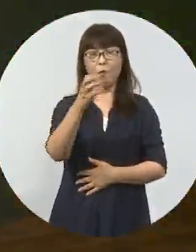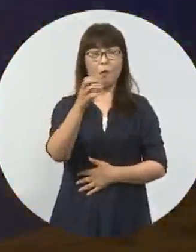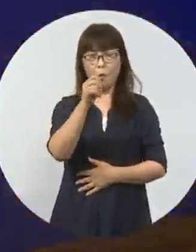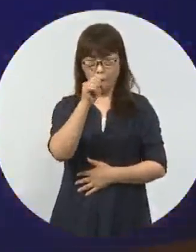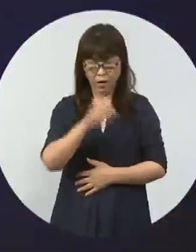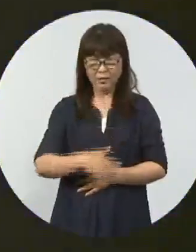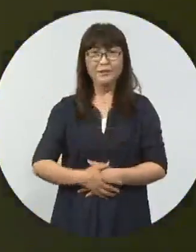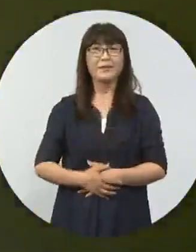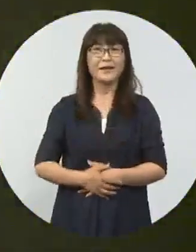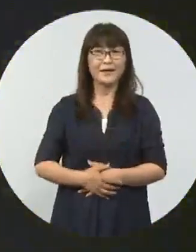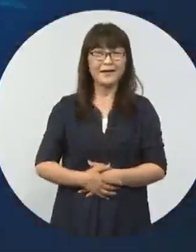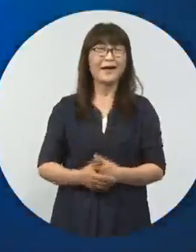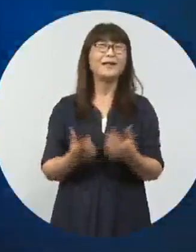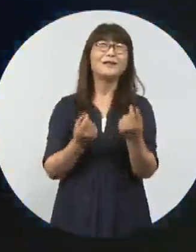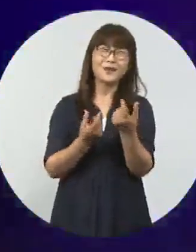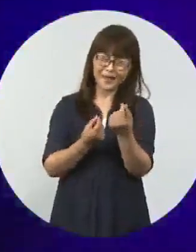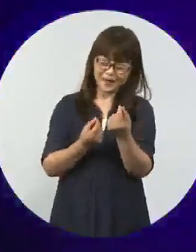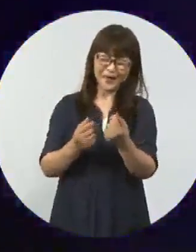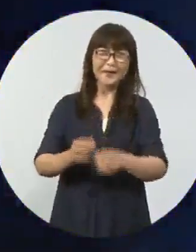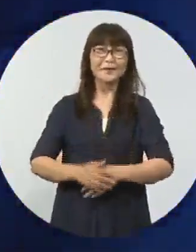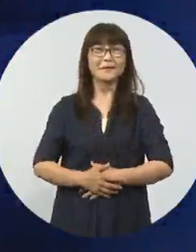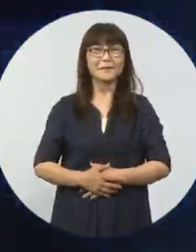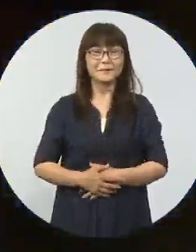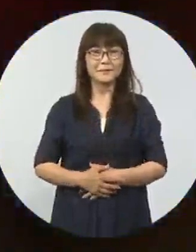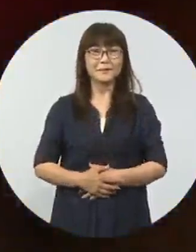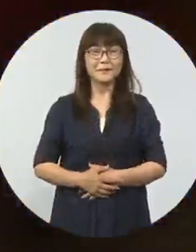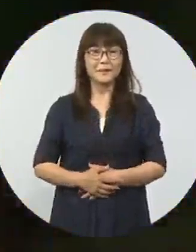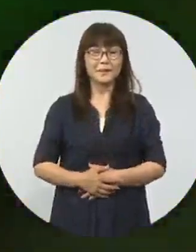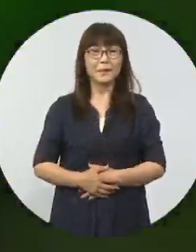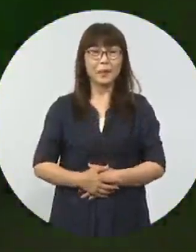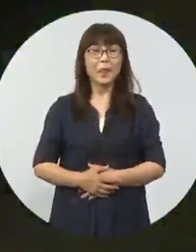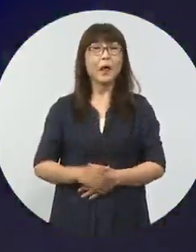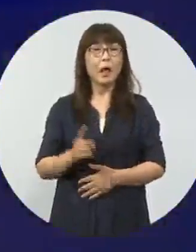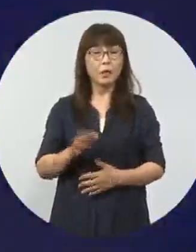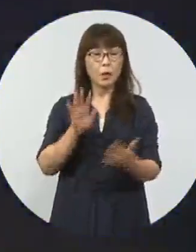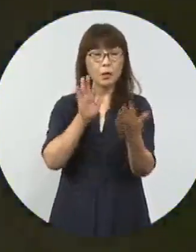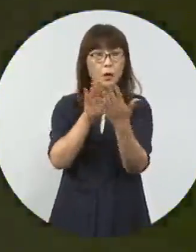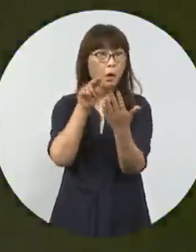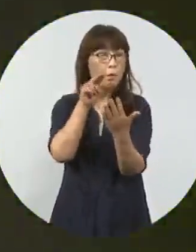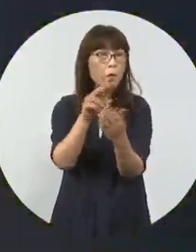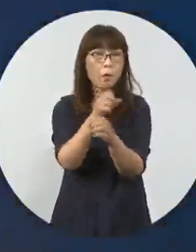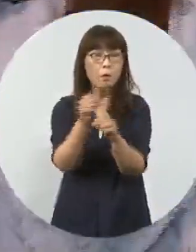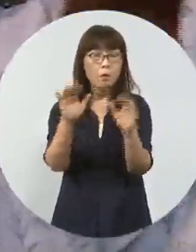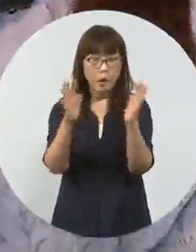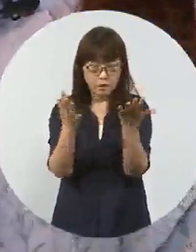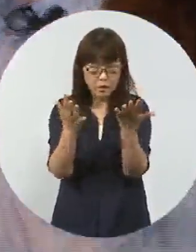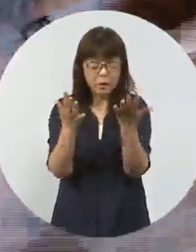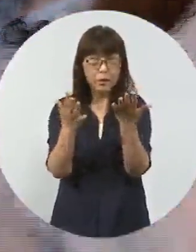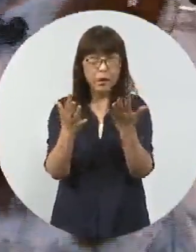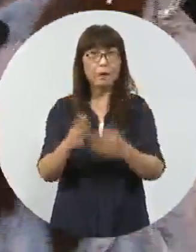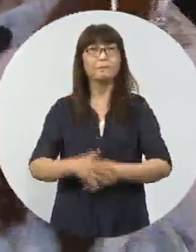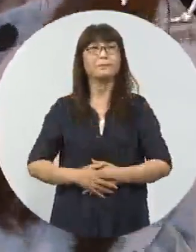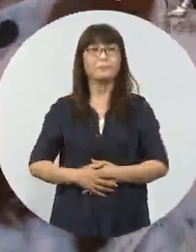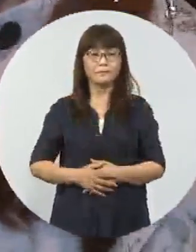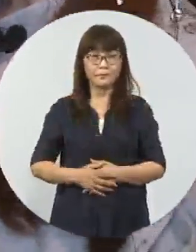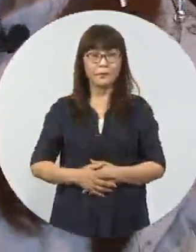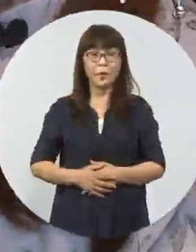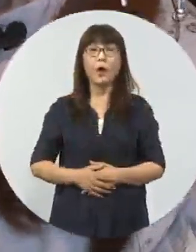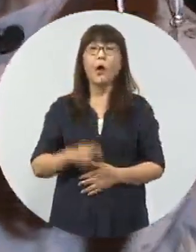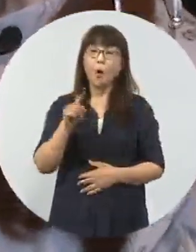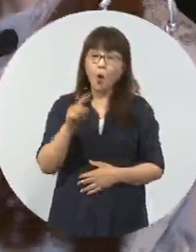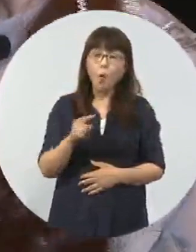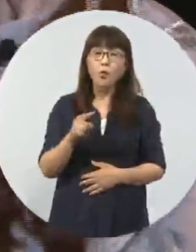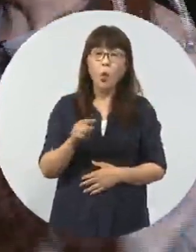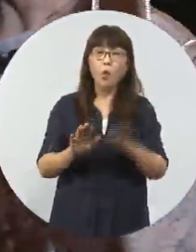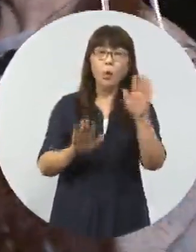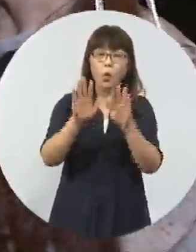よくて ね、ウィーって出てきたよねそう、煙もあってね、あんな間近で見れないもんね、まだいろいろあるみたいだから、 テレビでしか見た